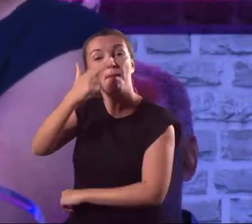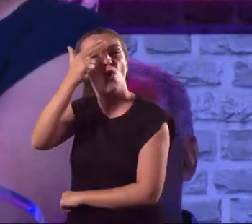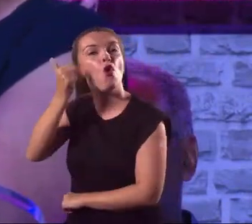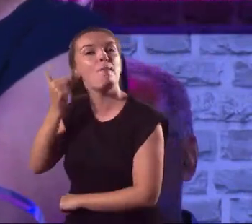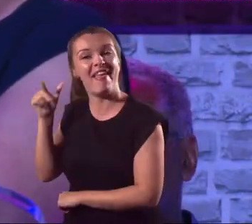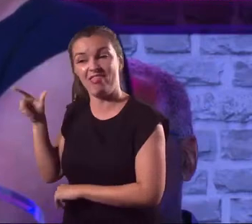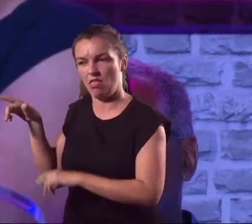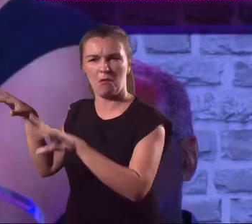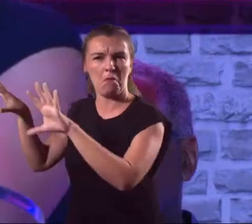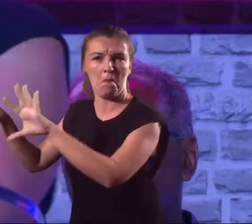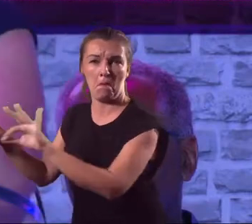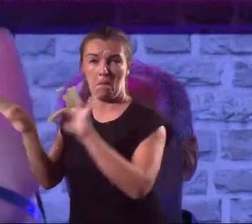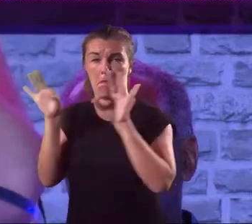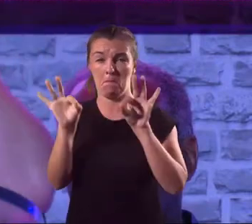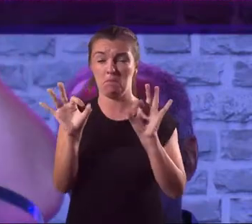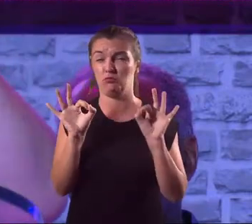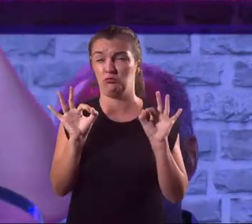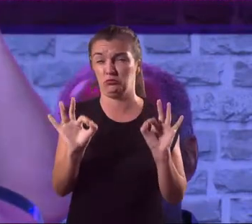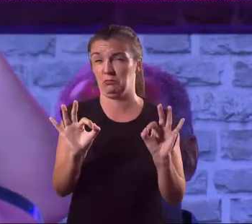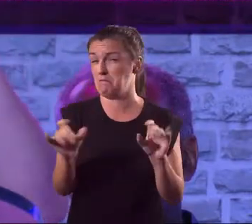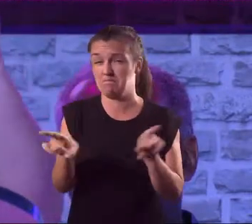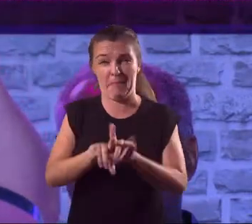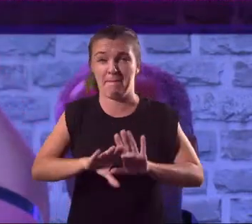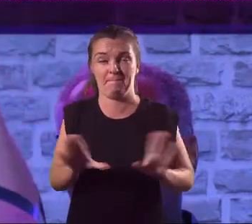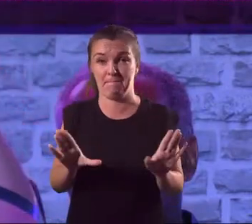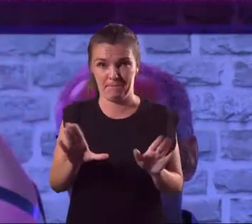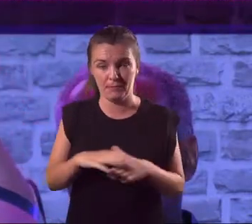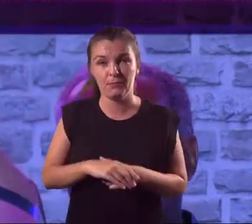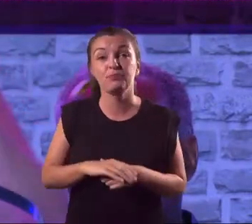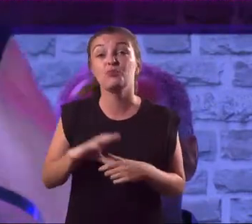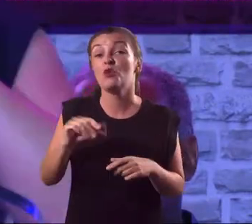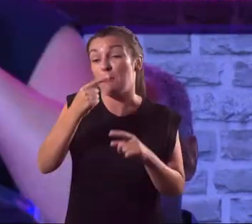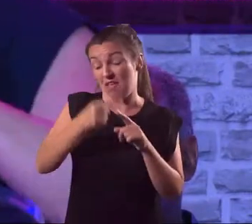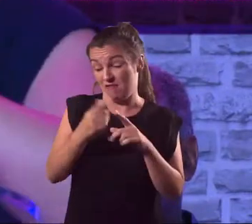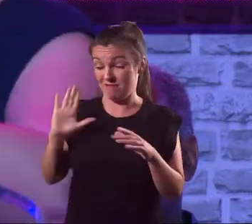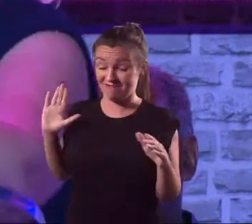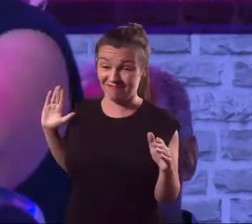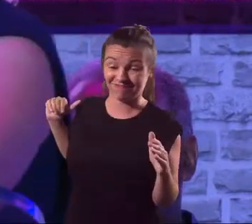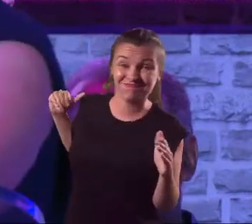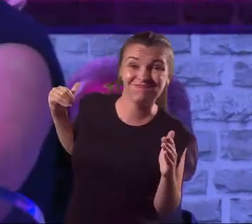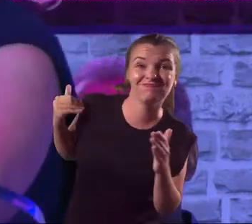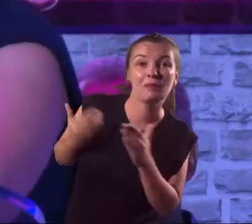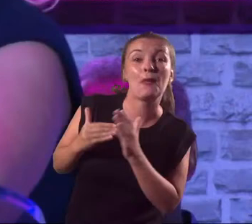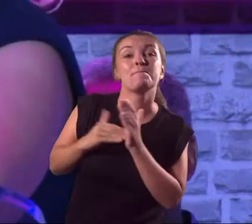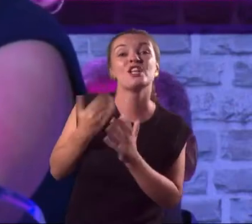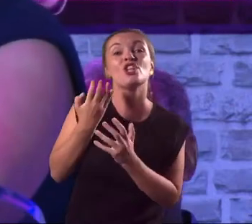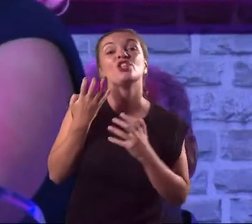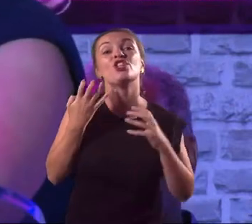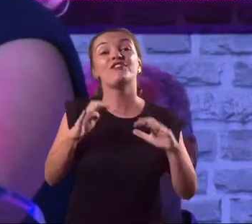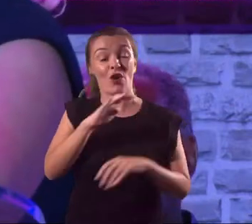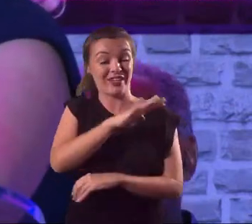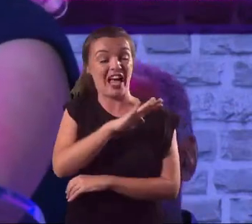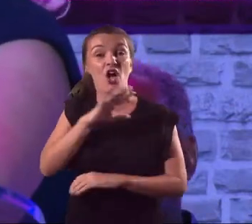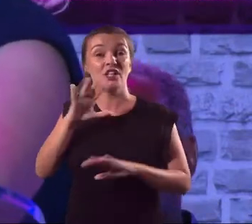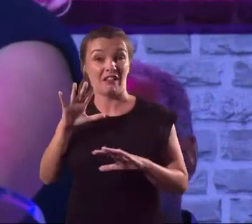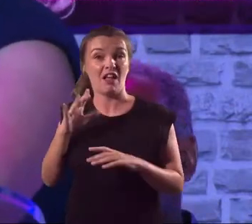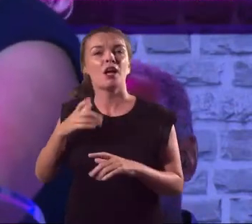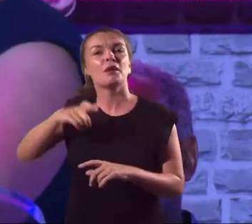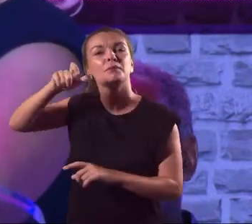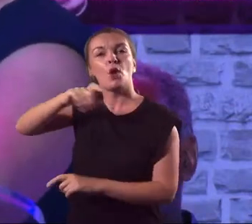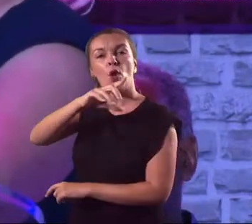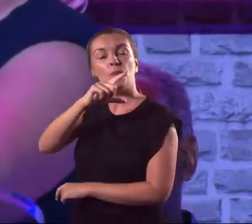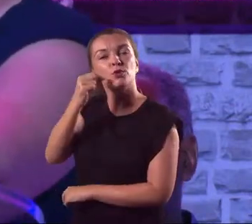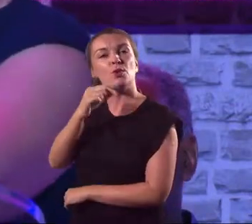Le Pen. Et pour la première fois depuis 1945, ça n'était même pas arrivé avec Maurice Papon, pour la première fois